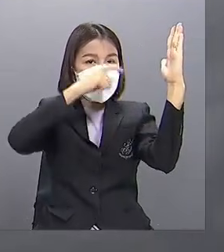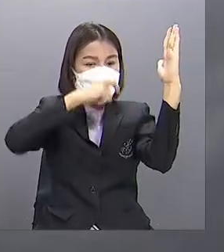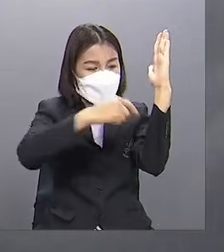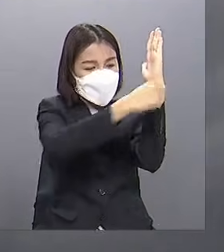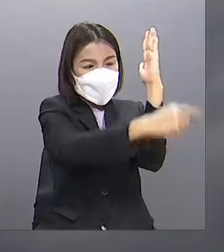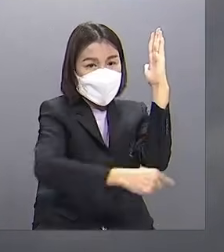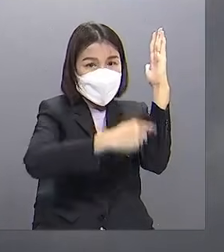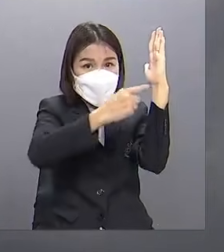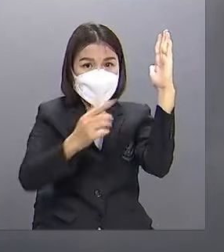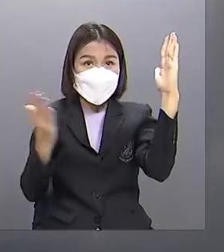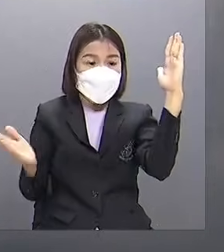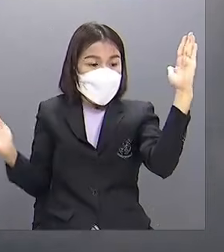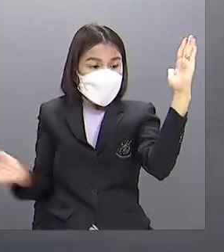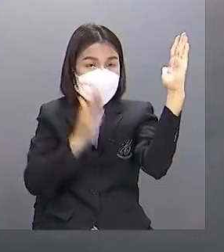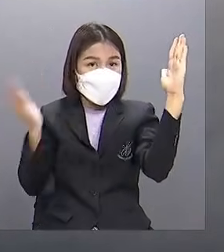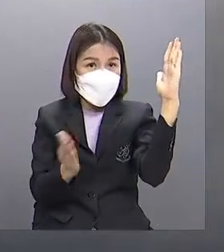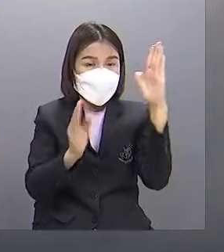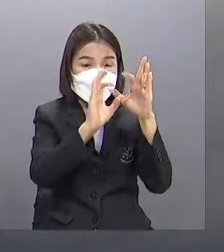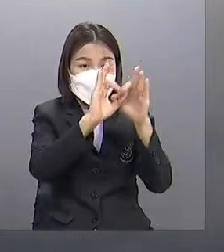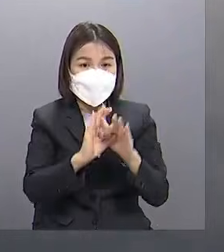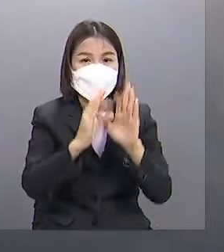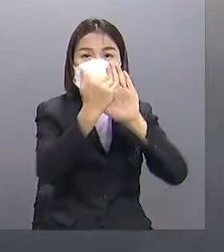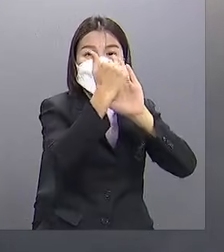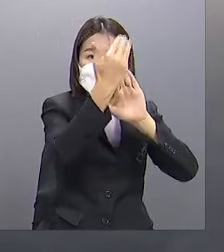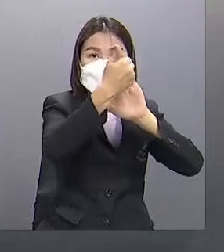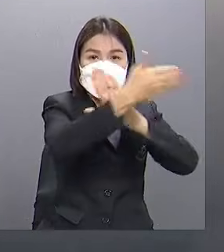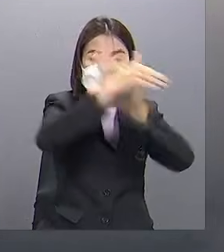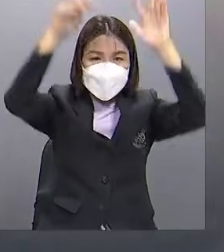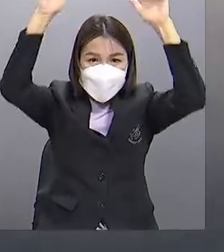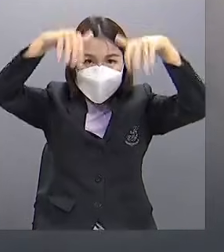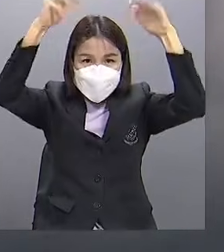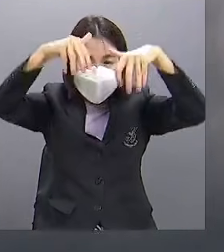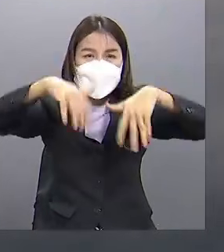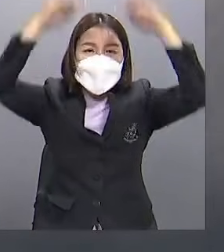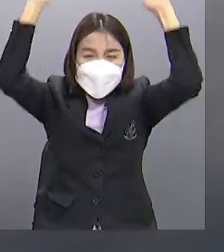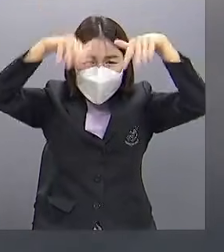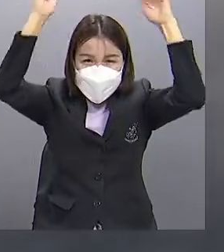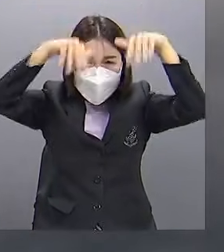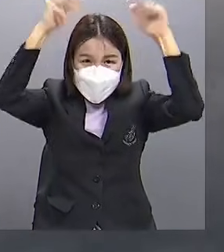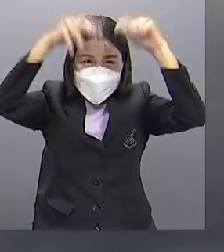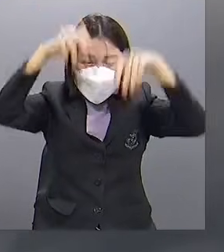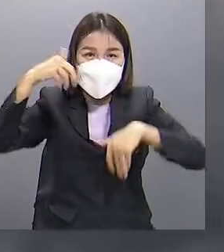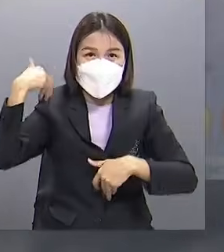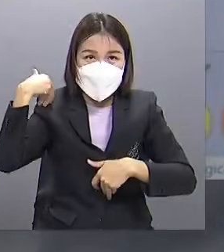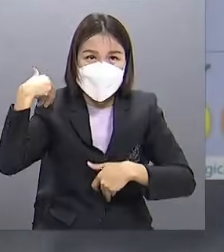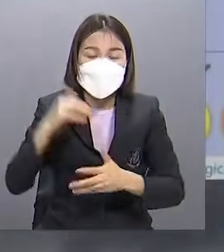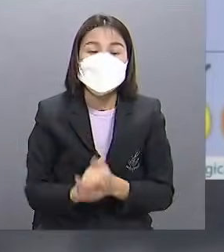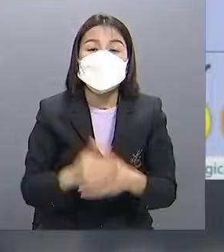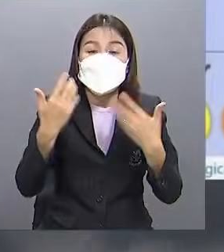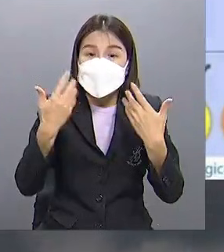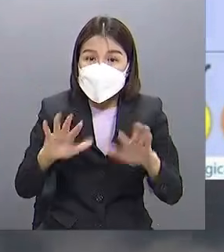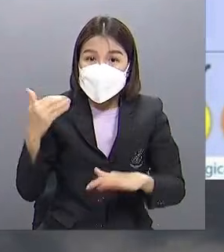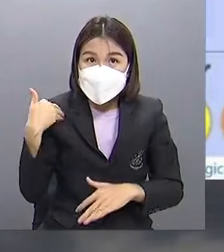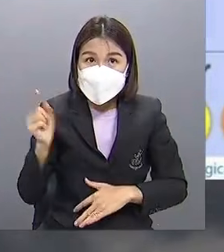ให้ภาคเหนือและภาคอีสานยังคงมีฝนตกต่อเนื่องและตกหนักถึงหนักมากบางแห่งขณะเดียวกันก็มีสัญญาณการก่อตัวของ